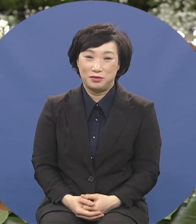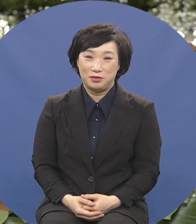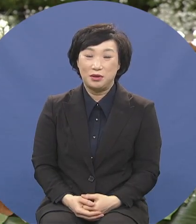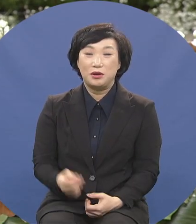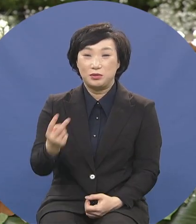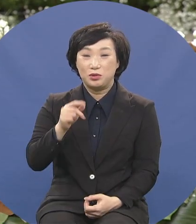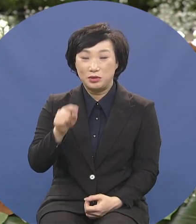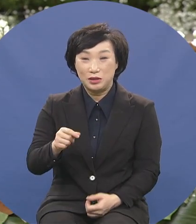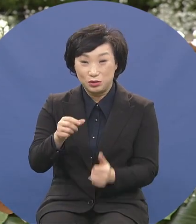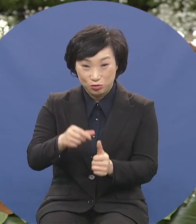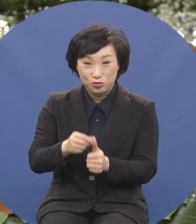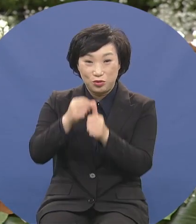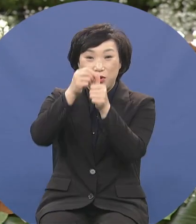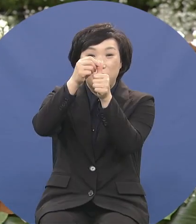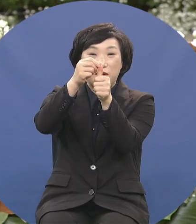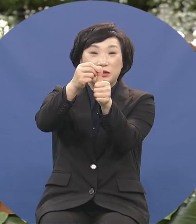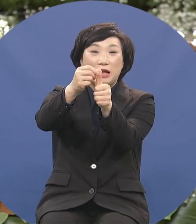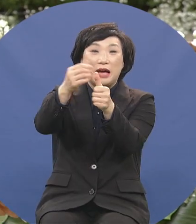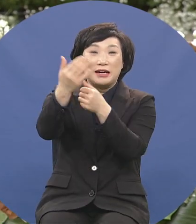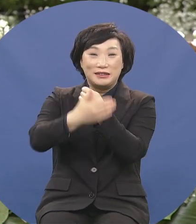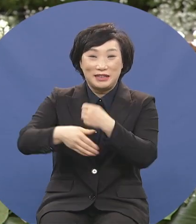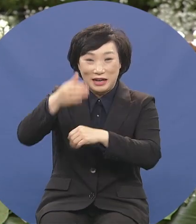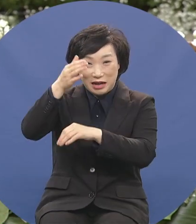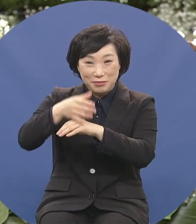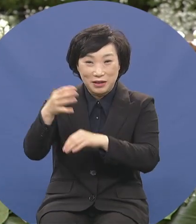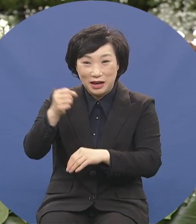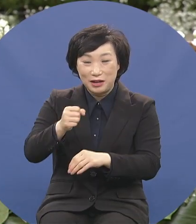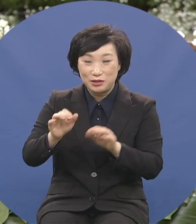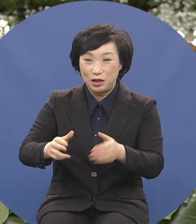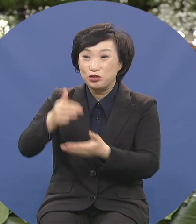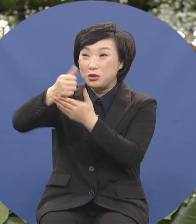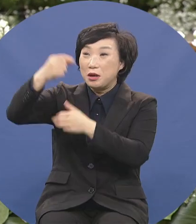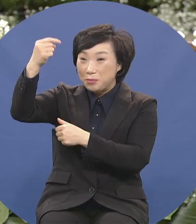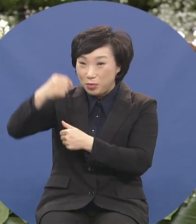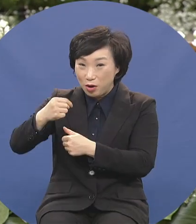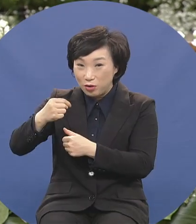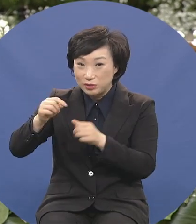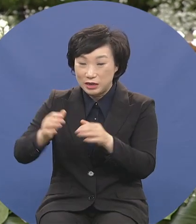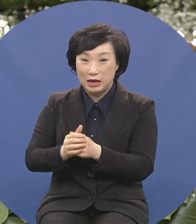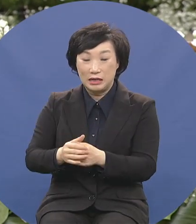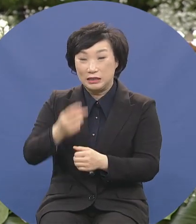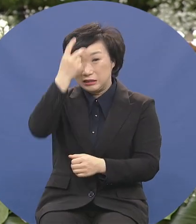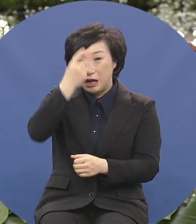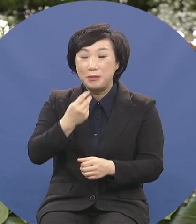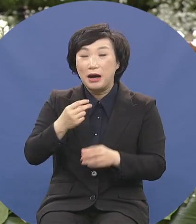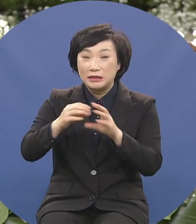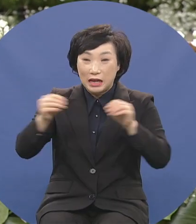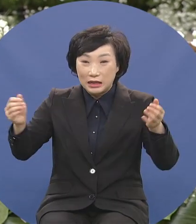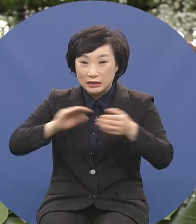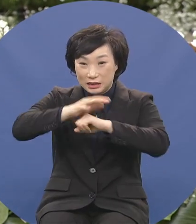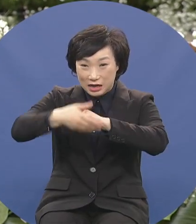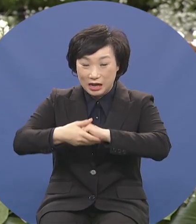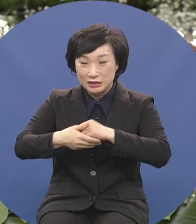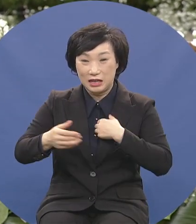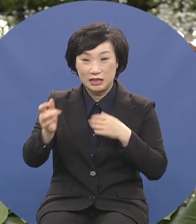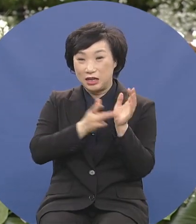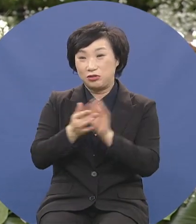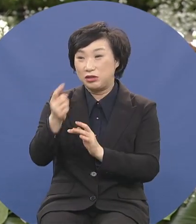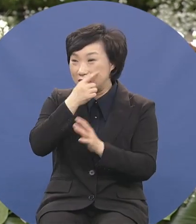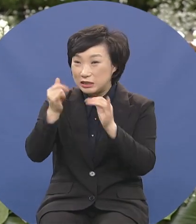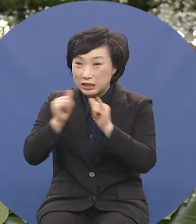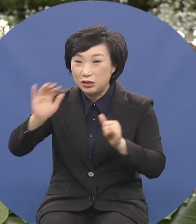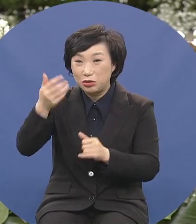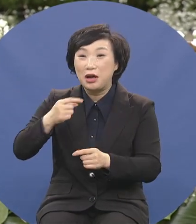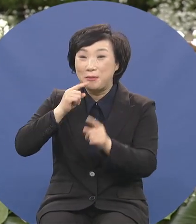그리고 이 구원의 은혜에 감사해서 주님이 명령하신 사마리아와 땅끝까지 이르러 내 증인 되라